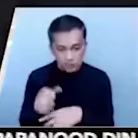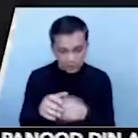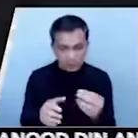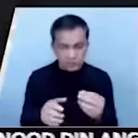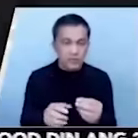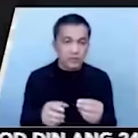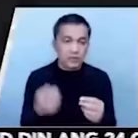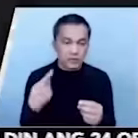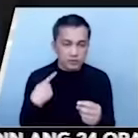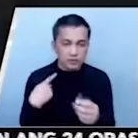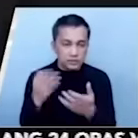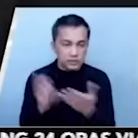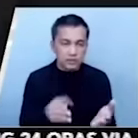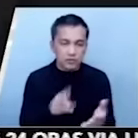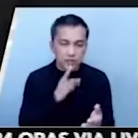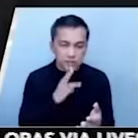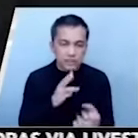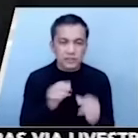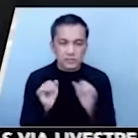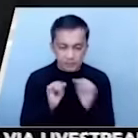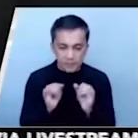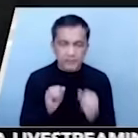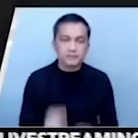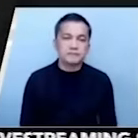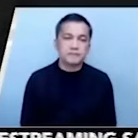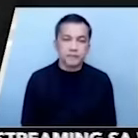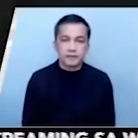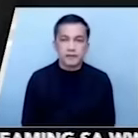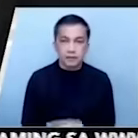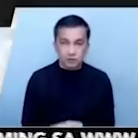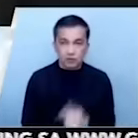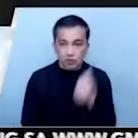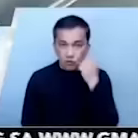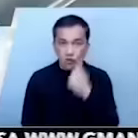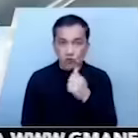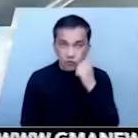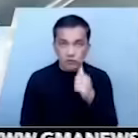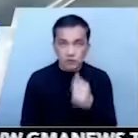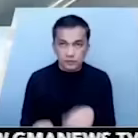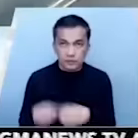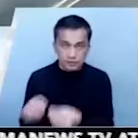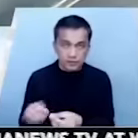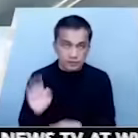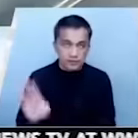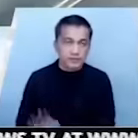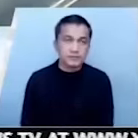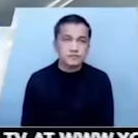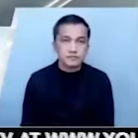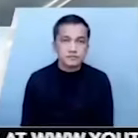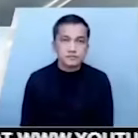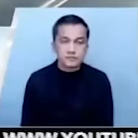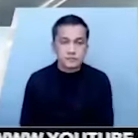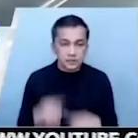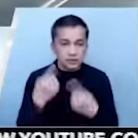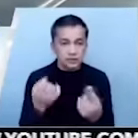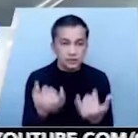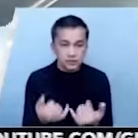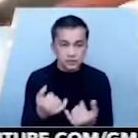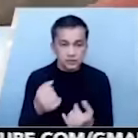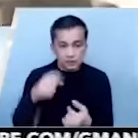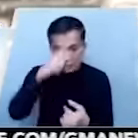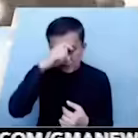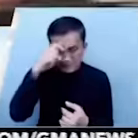ice. Kaya yun ang lagi kong binibigay sa kanya. Nowadays in summer talaga, naka-electric fan